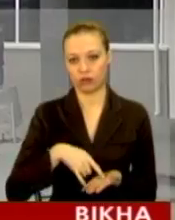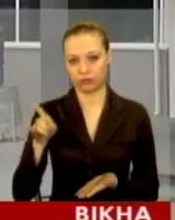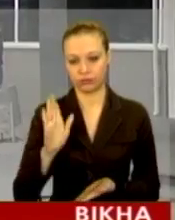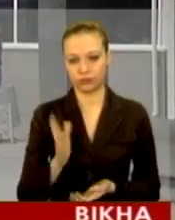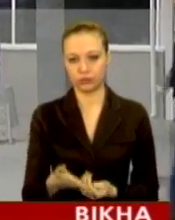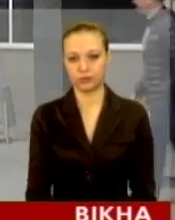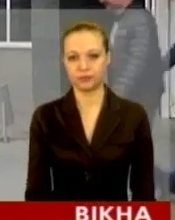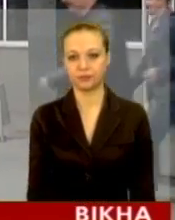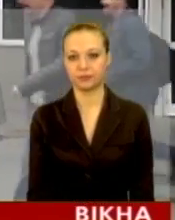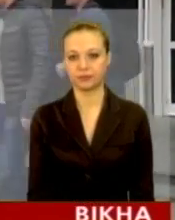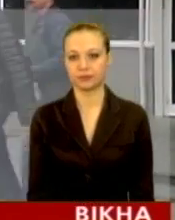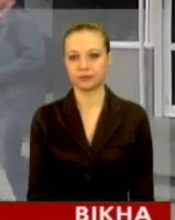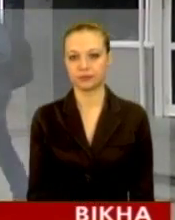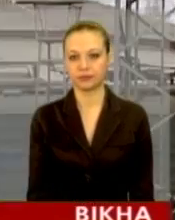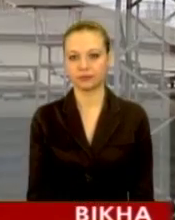поїдемо.